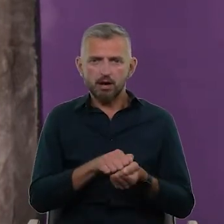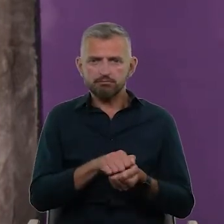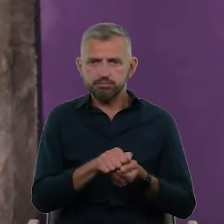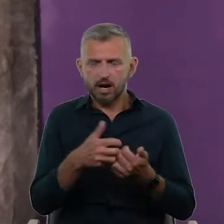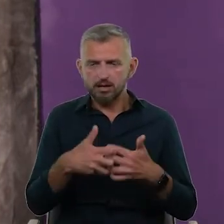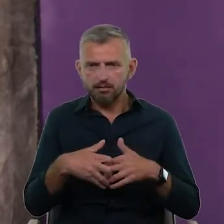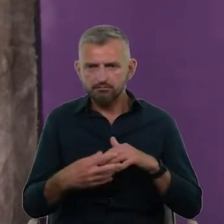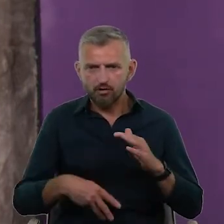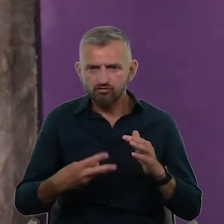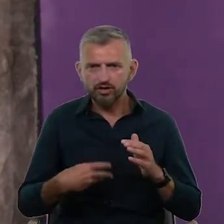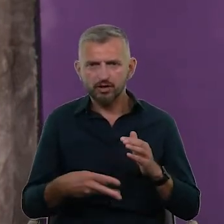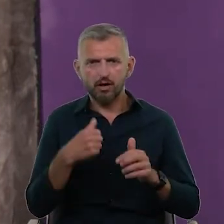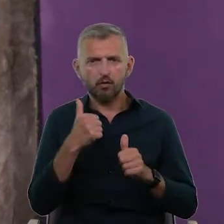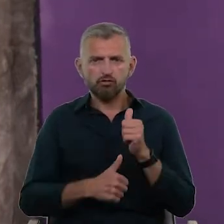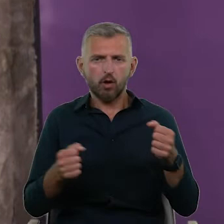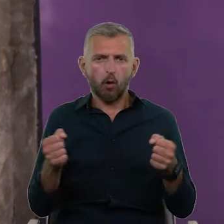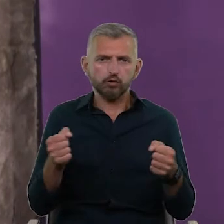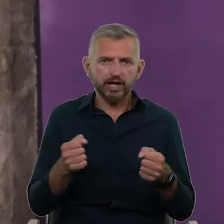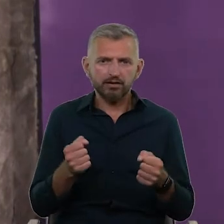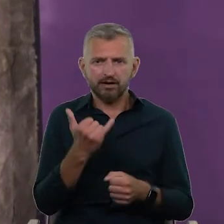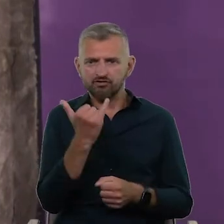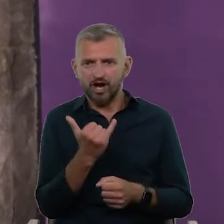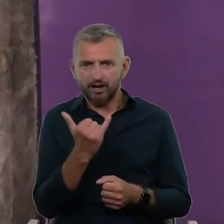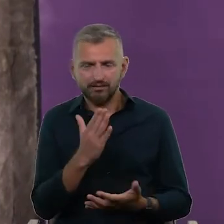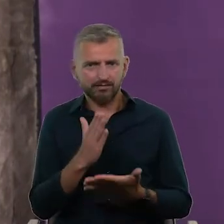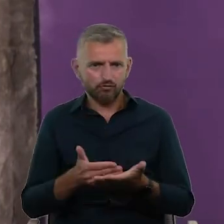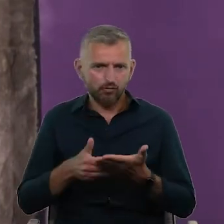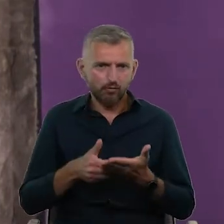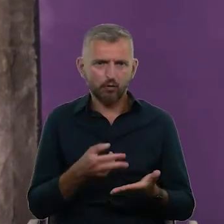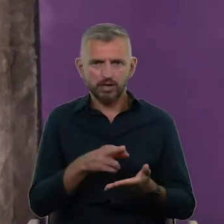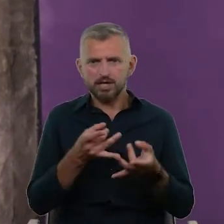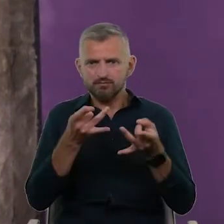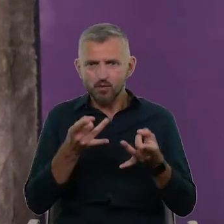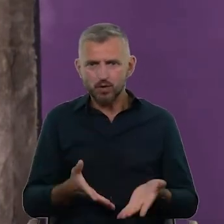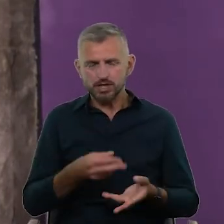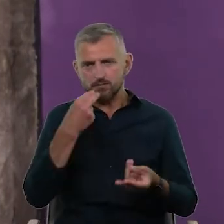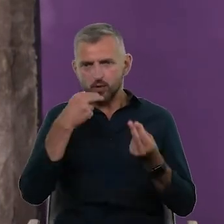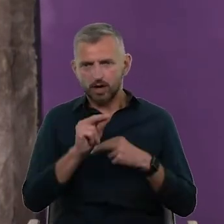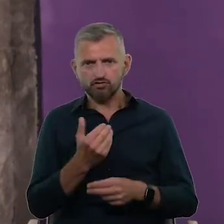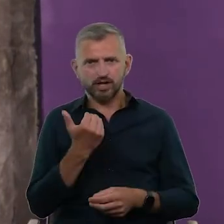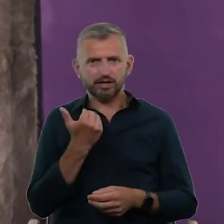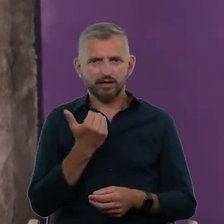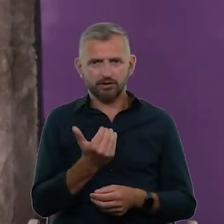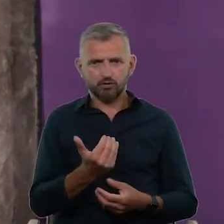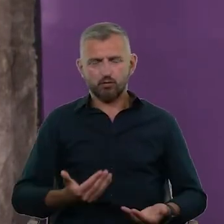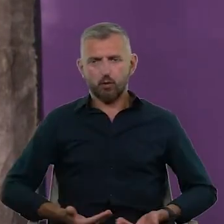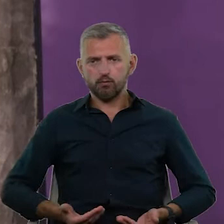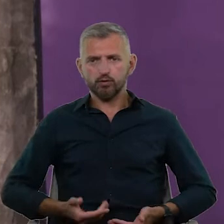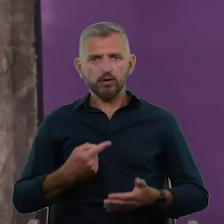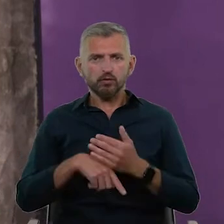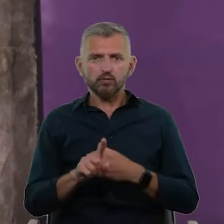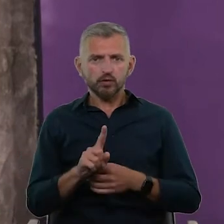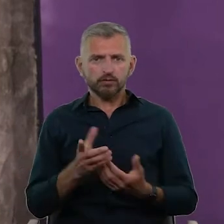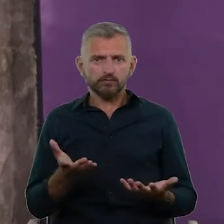холодильник, кожен чайник – це є в допомогу для спрощення, для покращення їхнього побуту, тому що